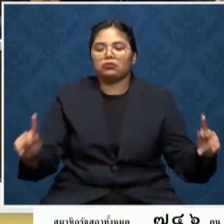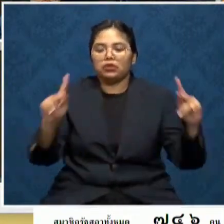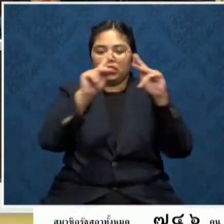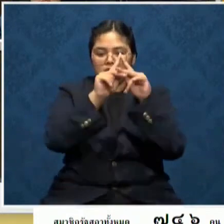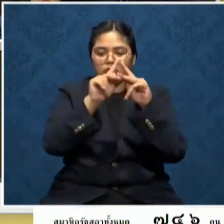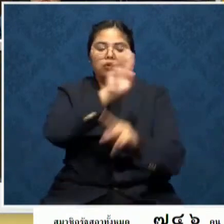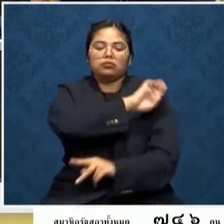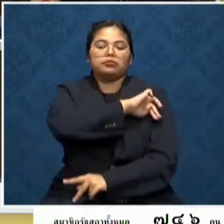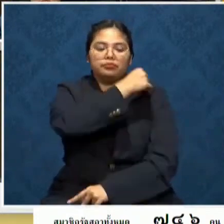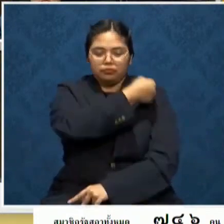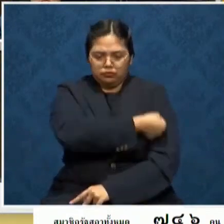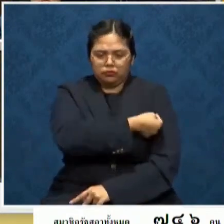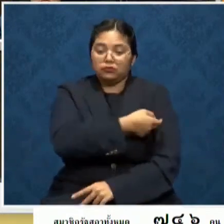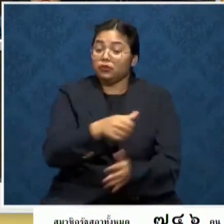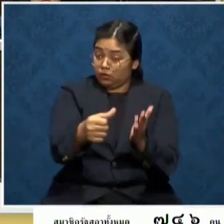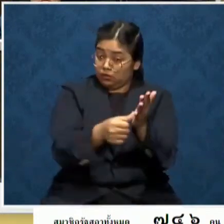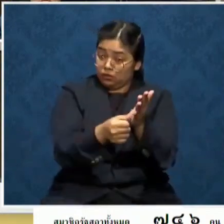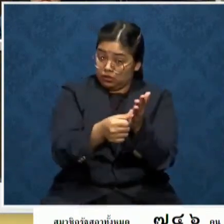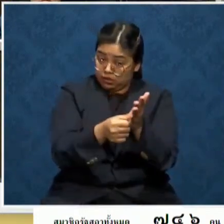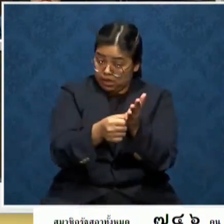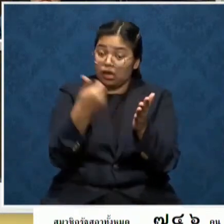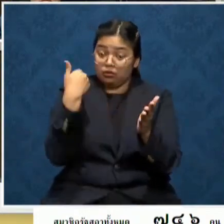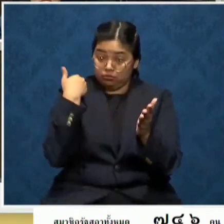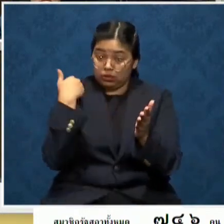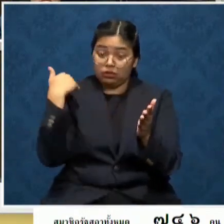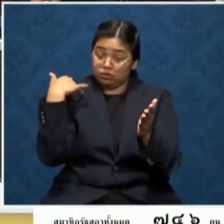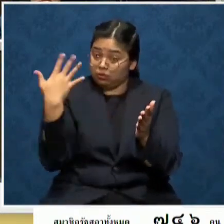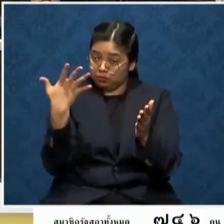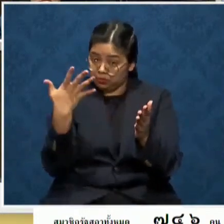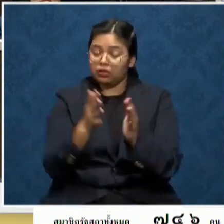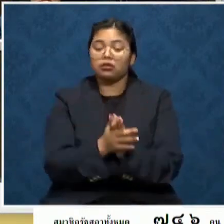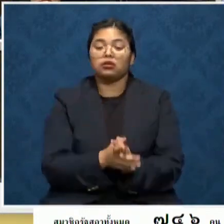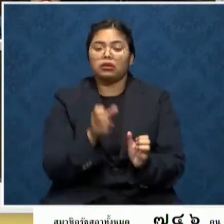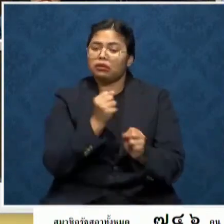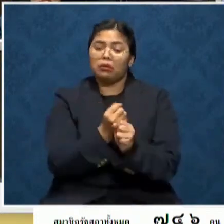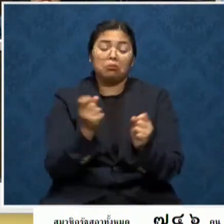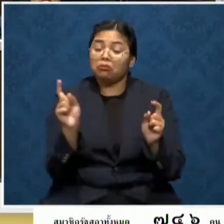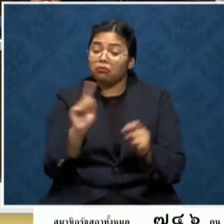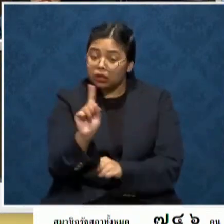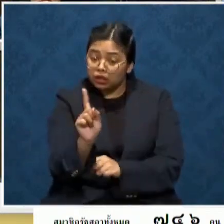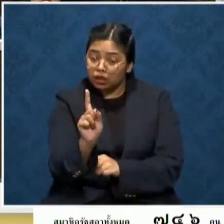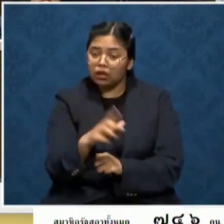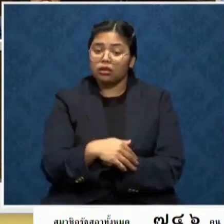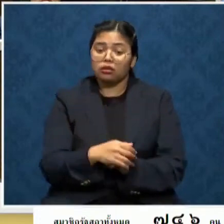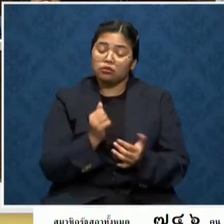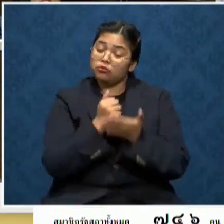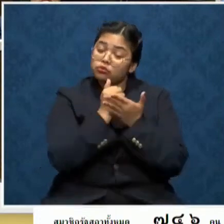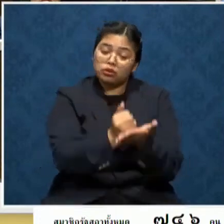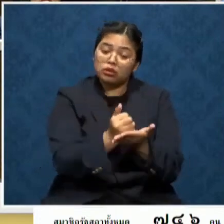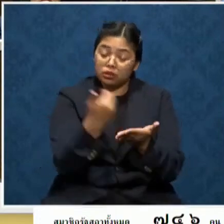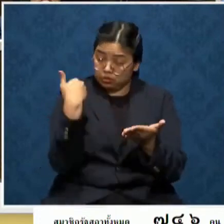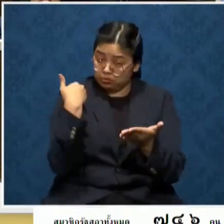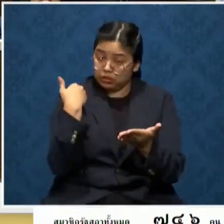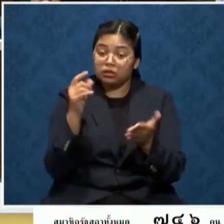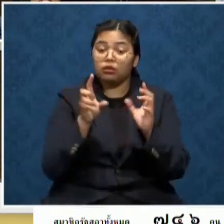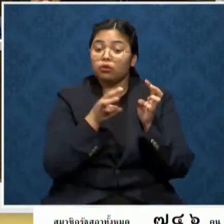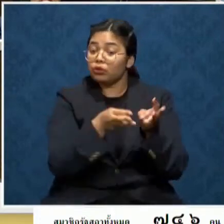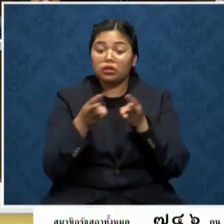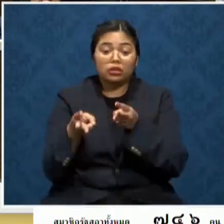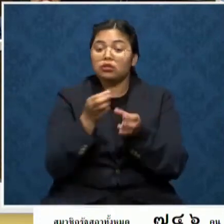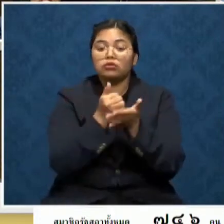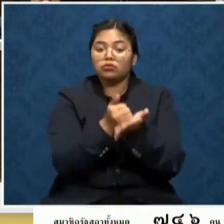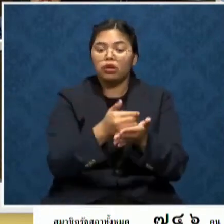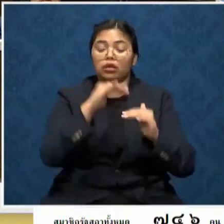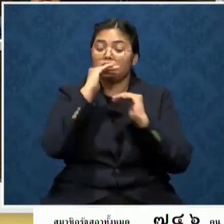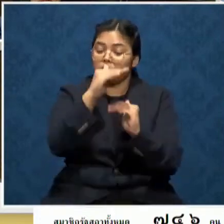คิจะแ้ปัญหาเห่านี้หรอไม่และจะทำอยางไรเพื่อใหออกจากวิกริณนี้ไม่วาจะเป็นการสร้าง schemes กปิบัิงานสาธนาสุขกำหนชมงการ